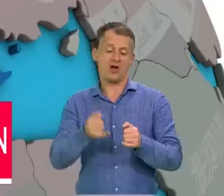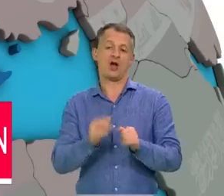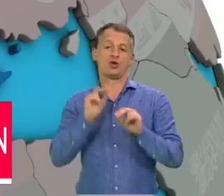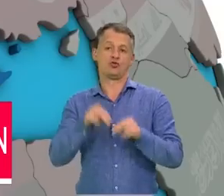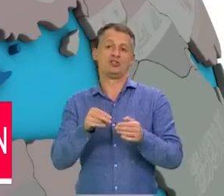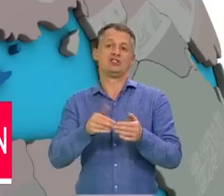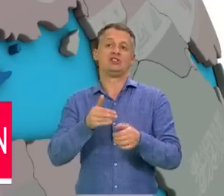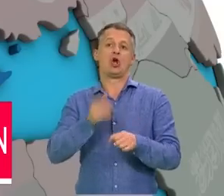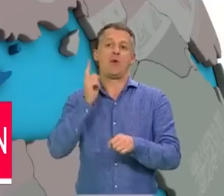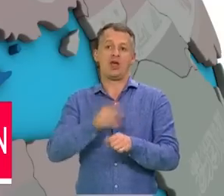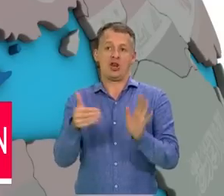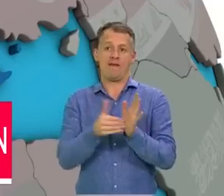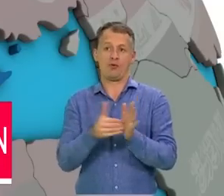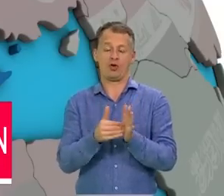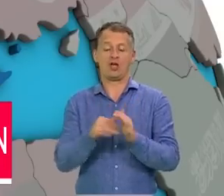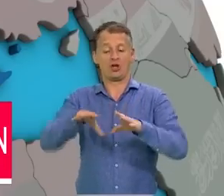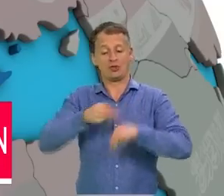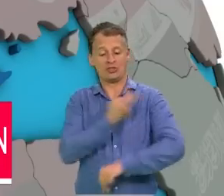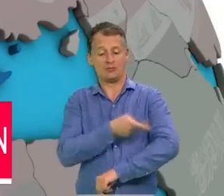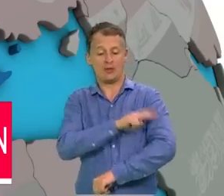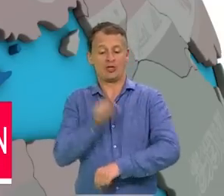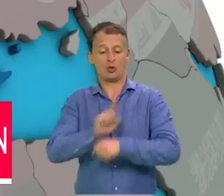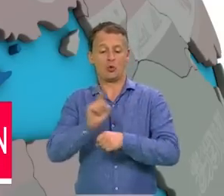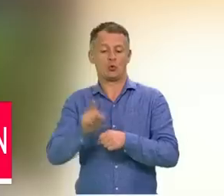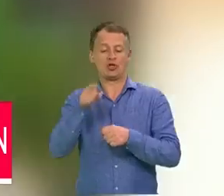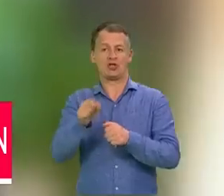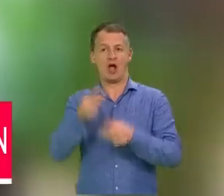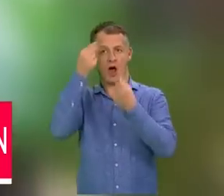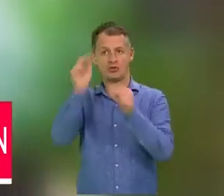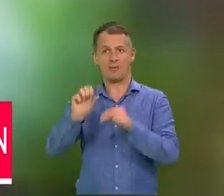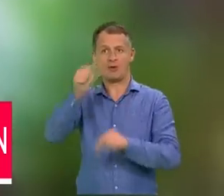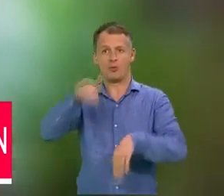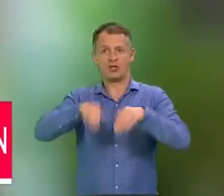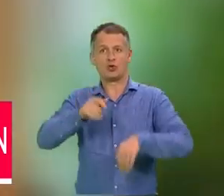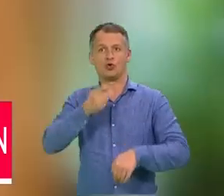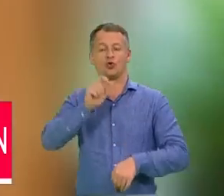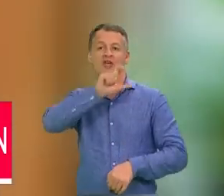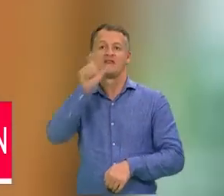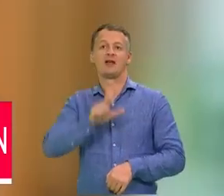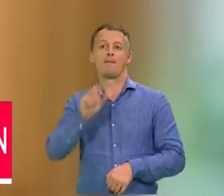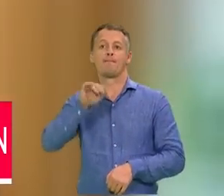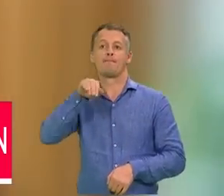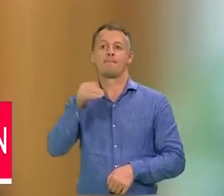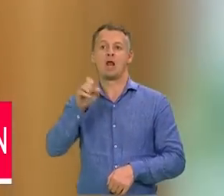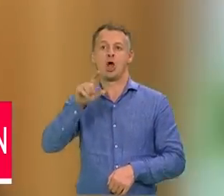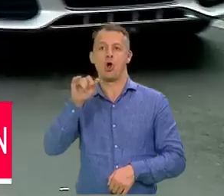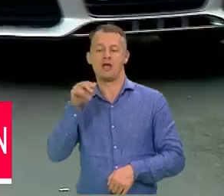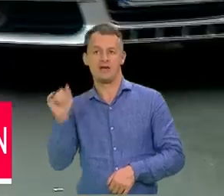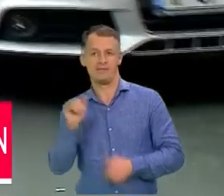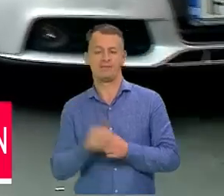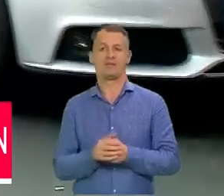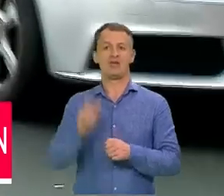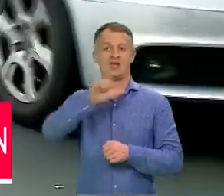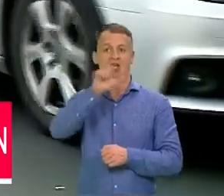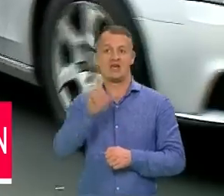asum întreaga responsabilitate pentru acest lucru, a anunțat premierul italian Giorgia Meloni pe platforma X.